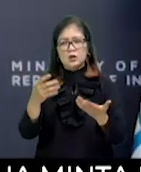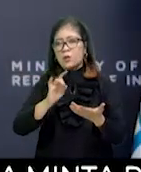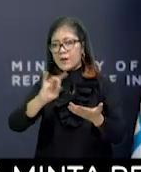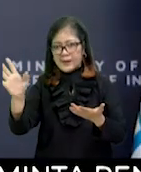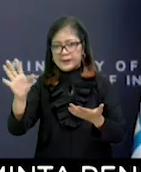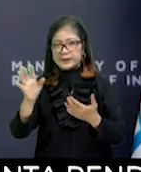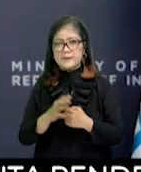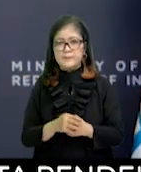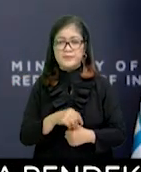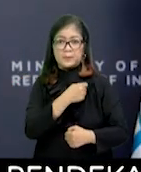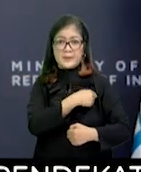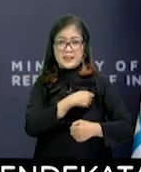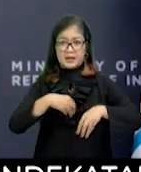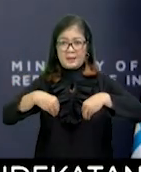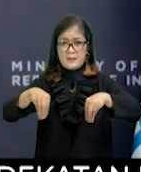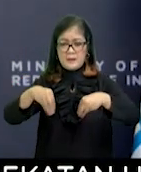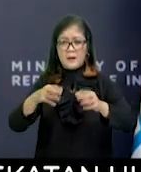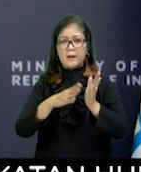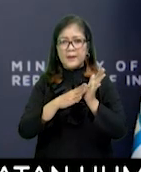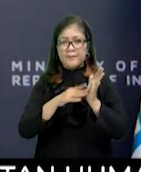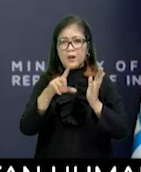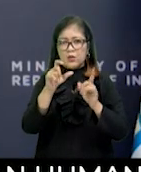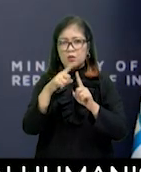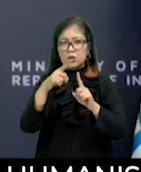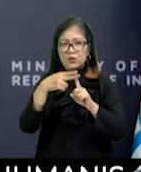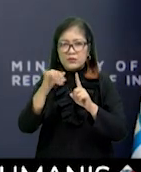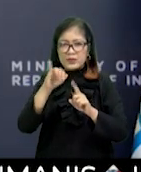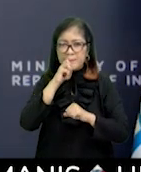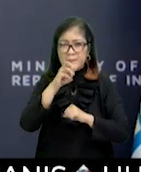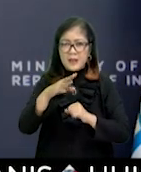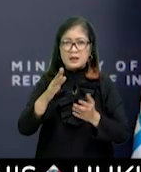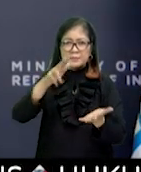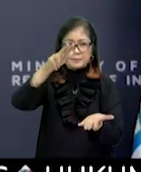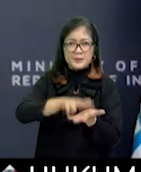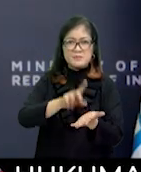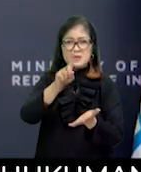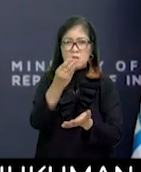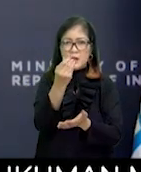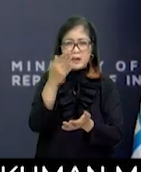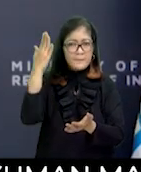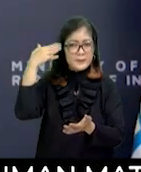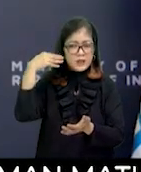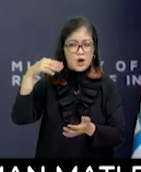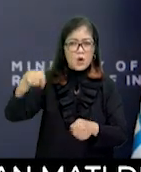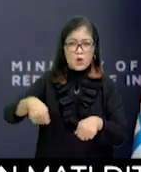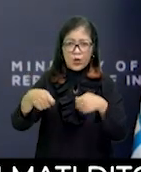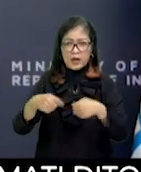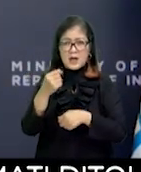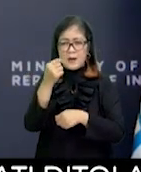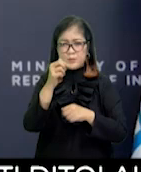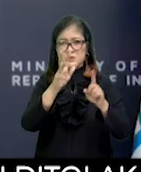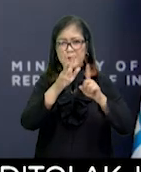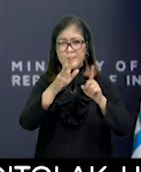Hai menteri perdagangan M Lutfi menyatakan kebijakan satu harga minyak goreng mulai berlaku hari ini Rabu 19 Jan 2012 dua